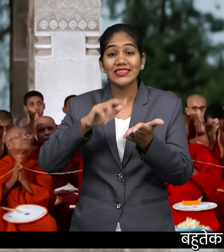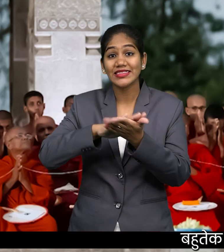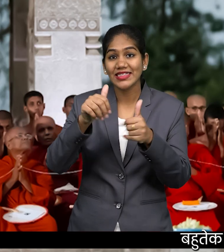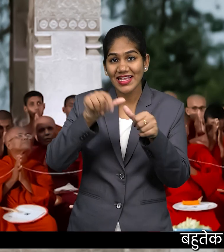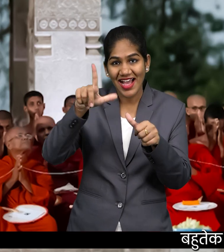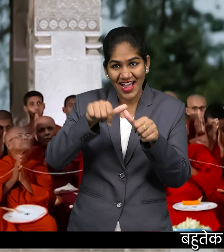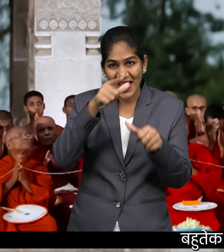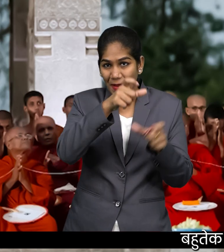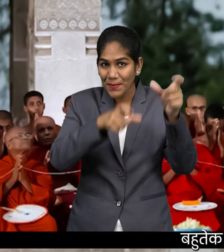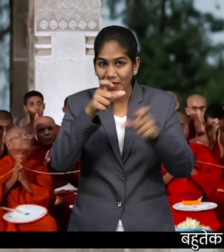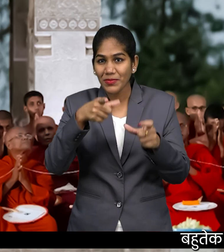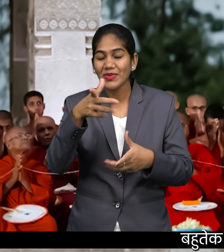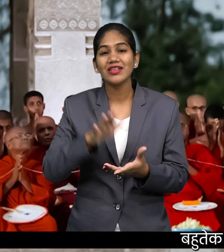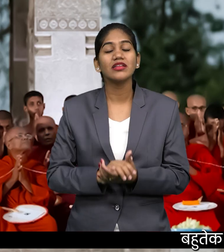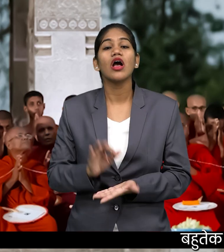बौद्ध